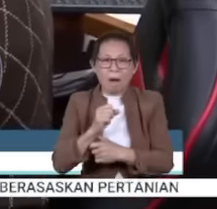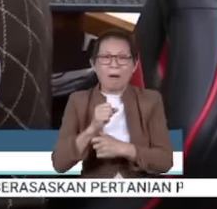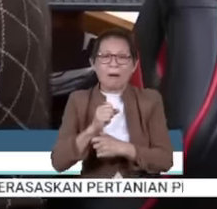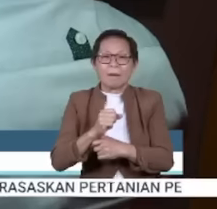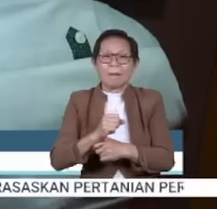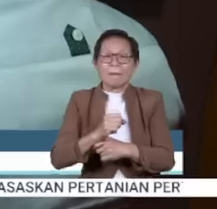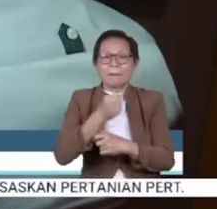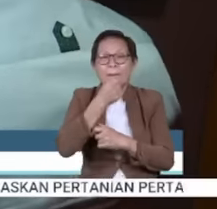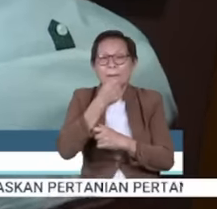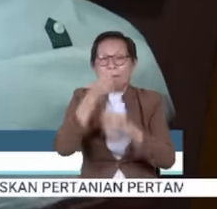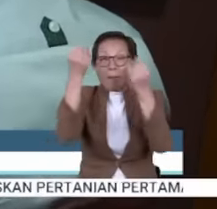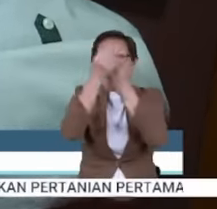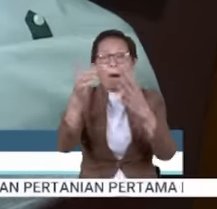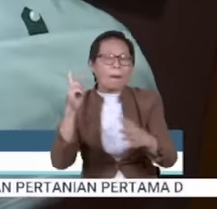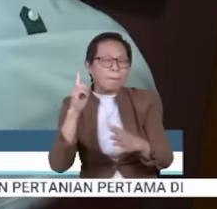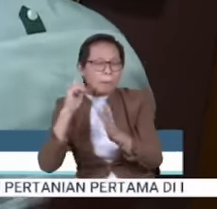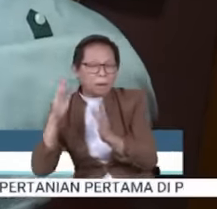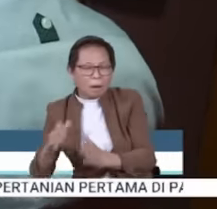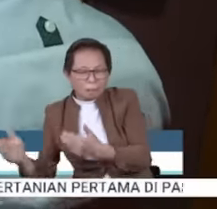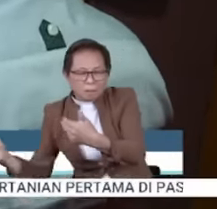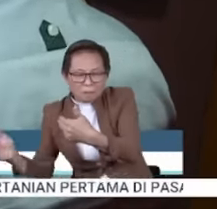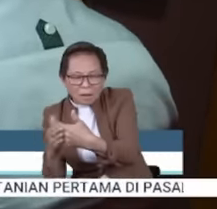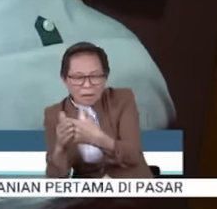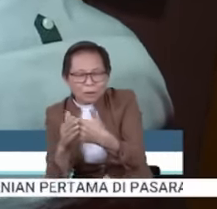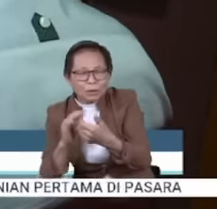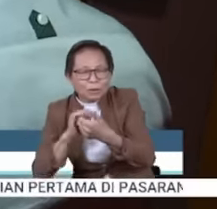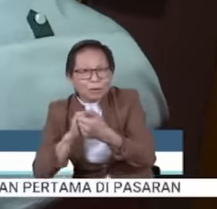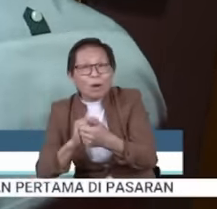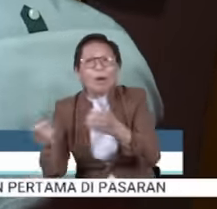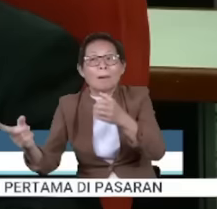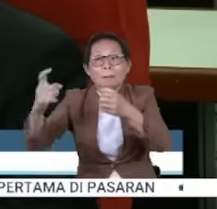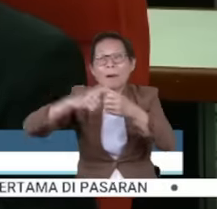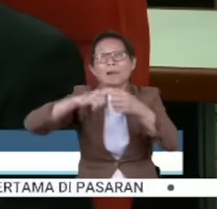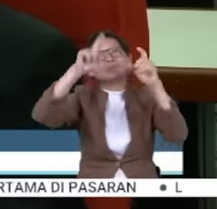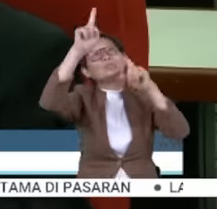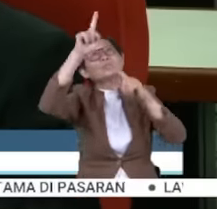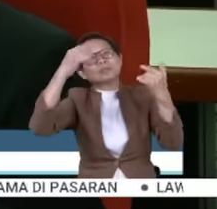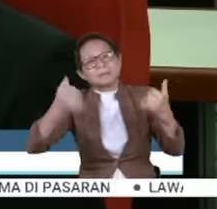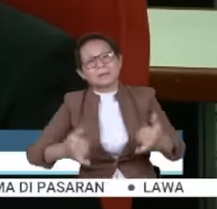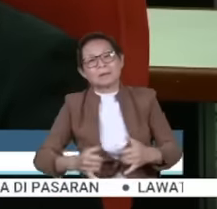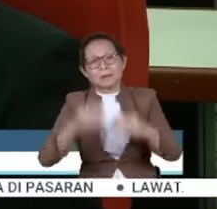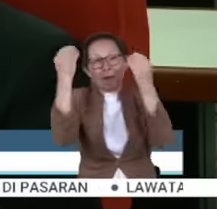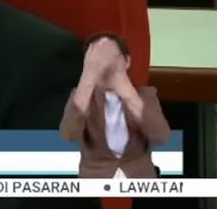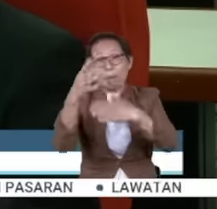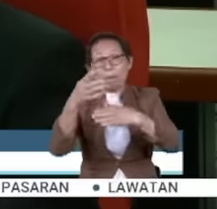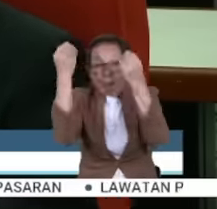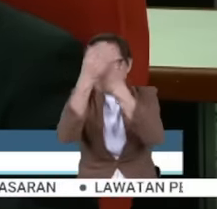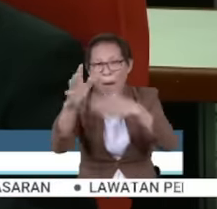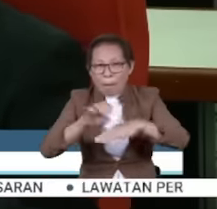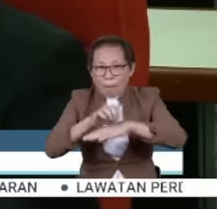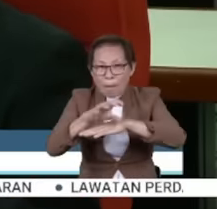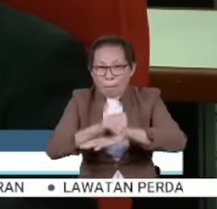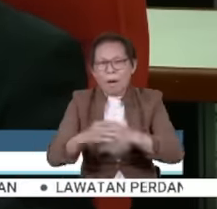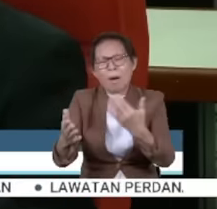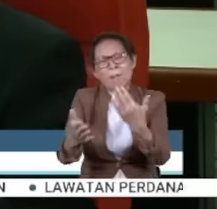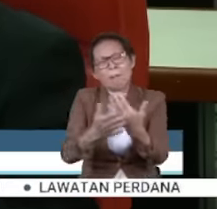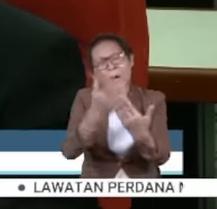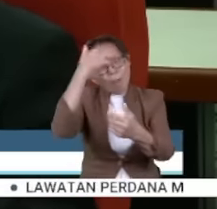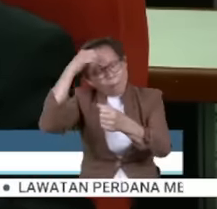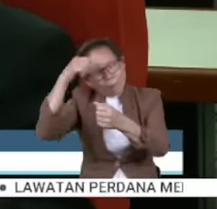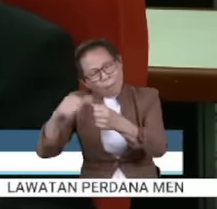penyampaiannya membawa pendengar lebih dekat dengan isu cuaca ini maklumat berbentuk nasehat yang disampaikan mudah